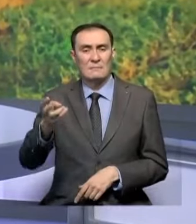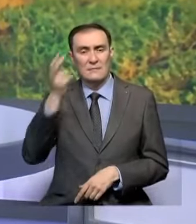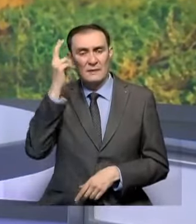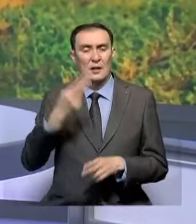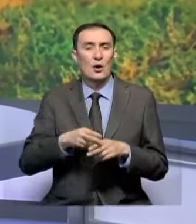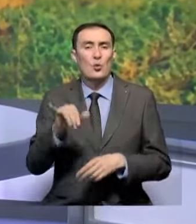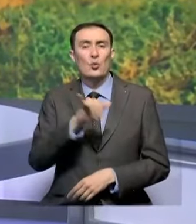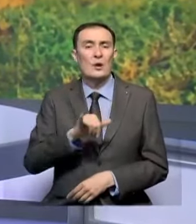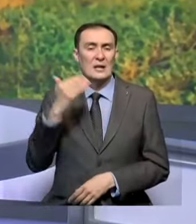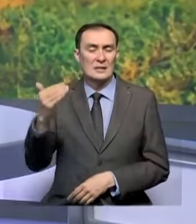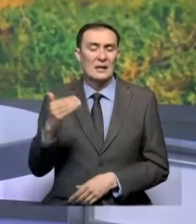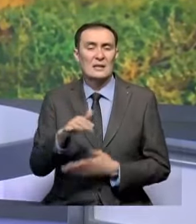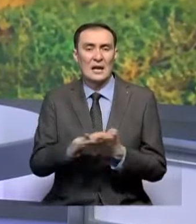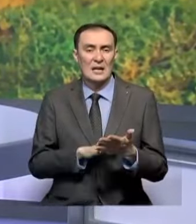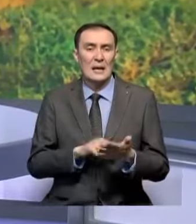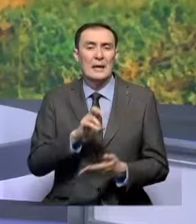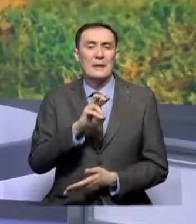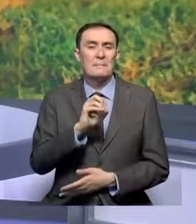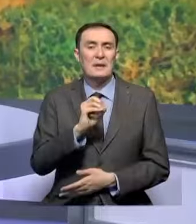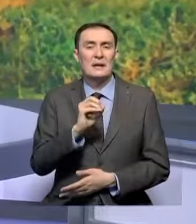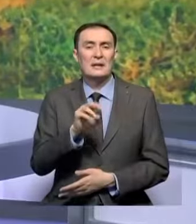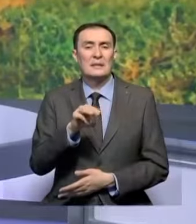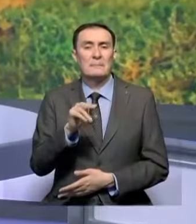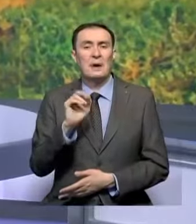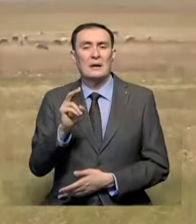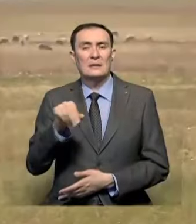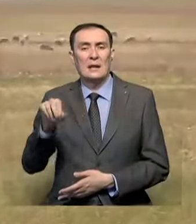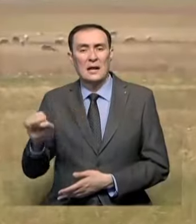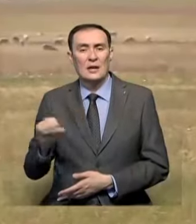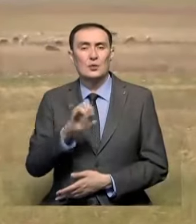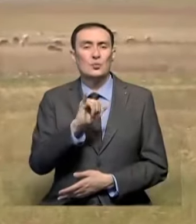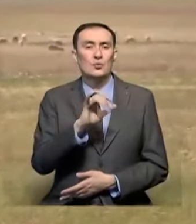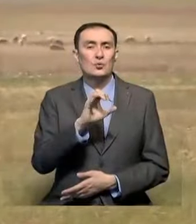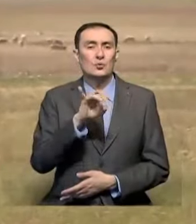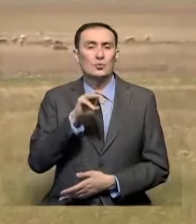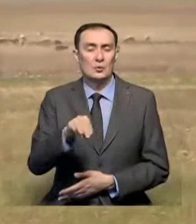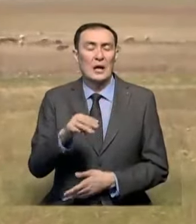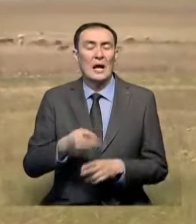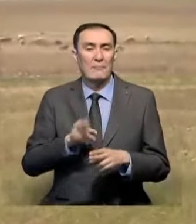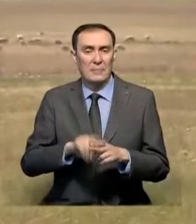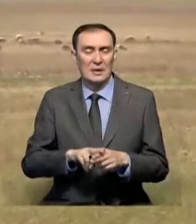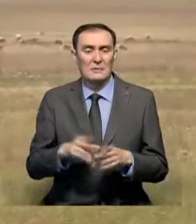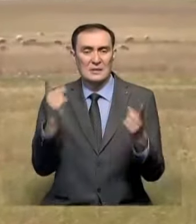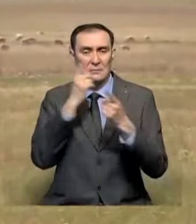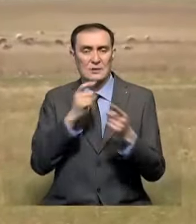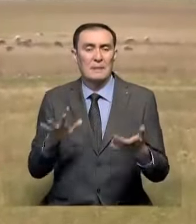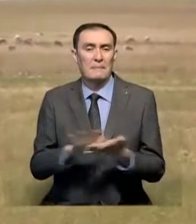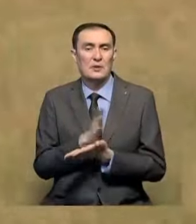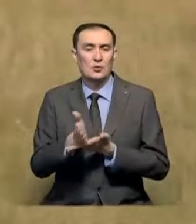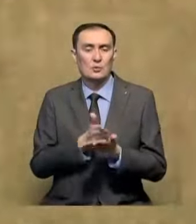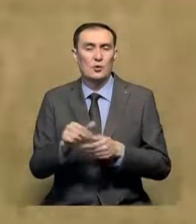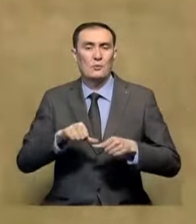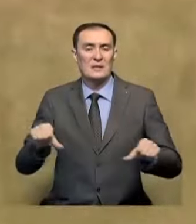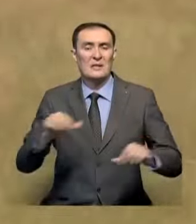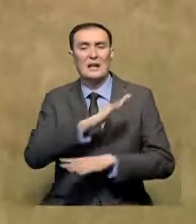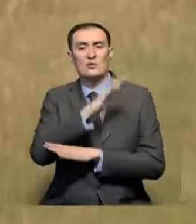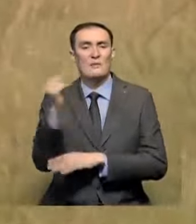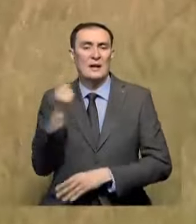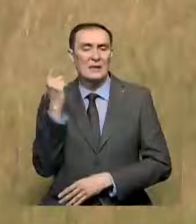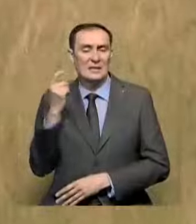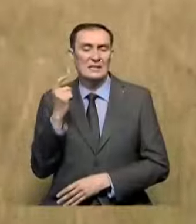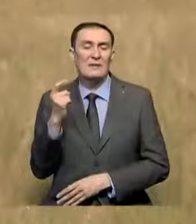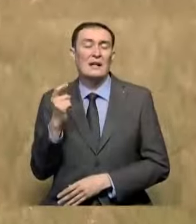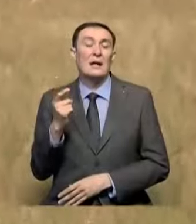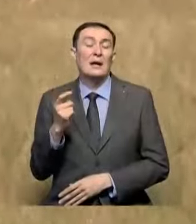признали уральскую следом идут бетпак Долинская и устюрт об этом сообщили в пресс-службе комитета лесного хозяйства и